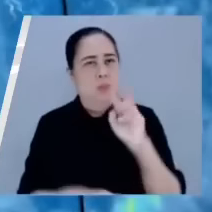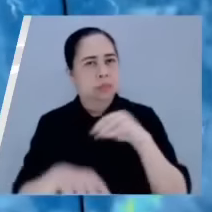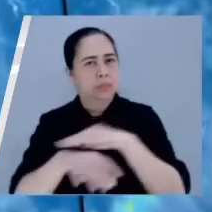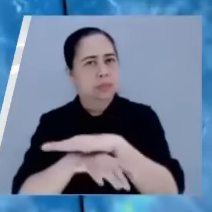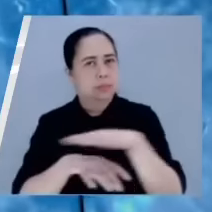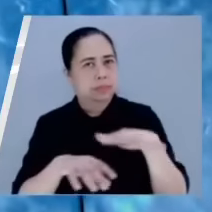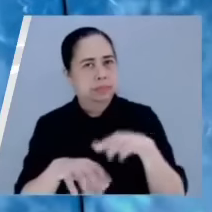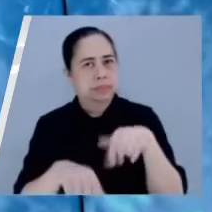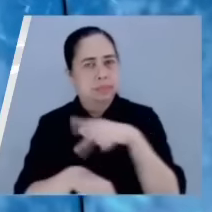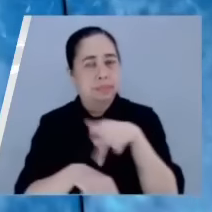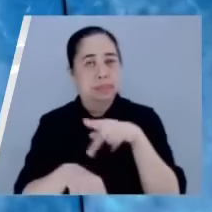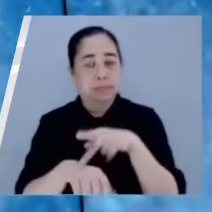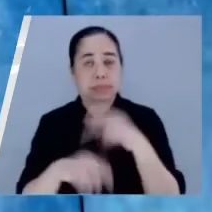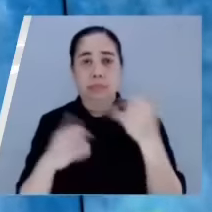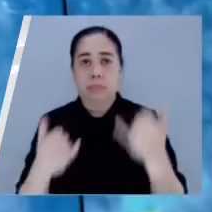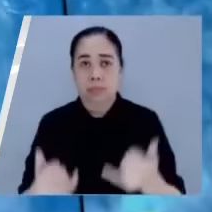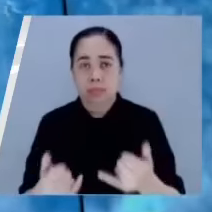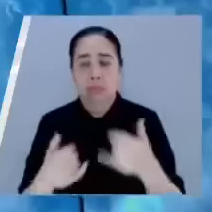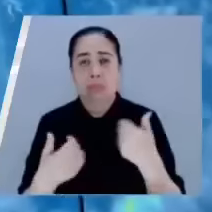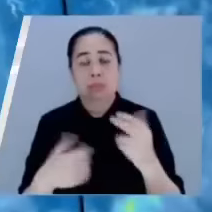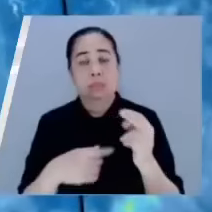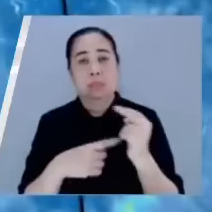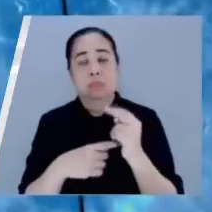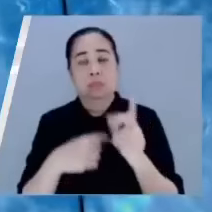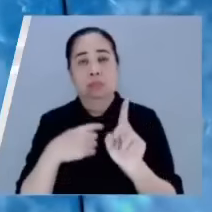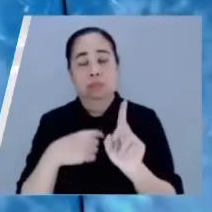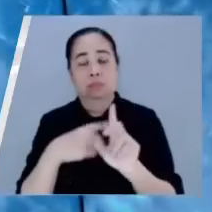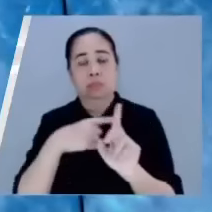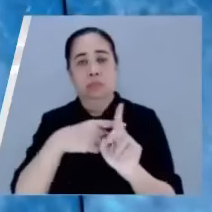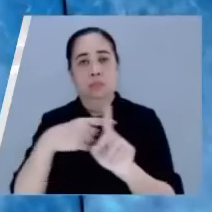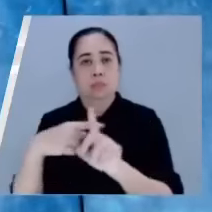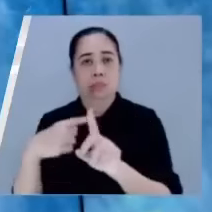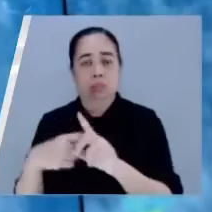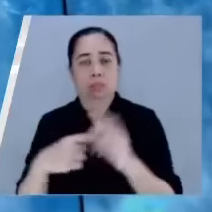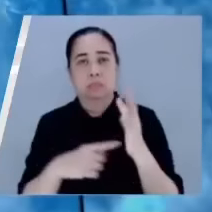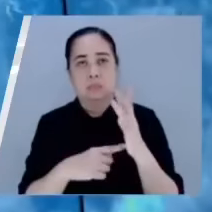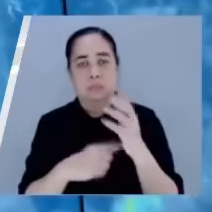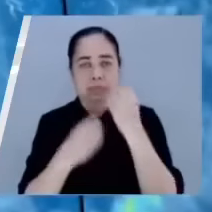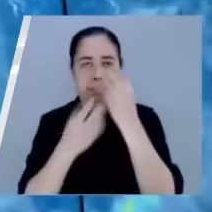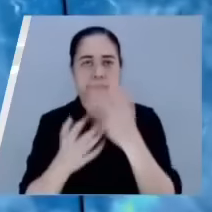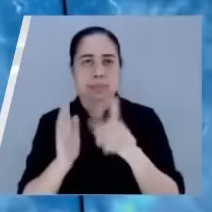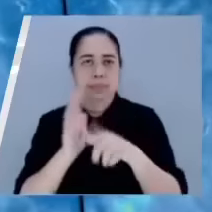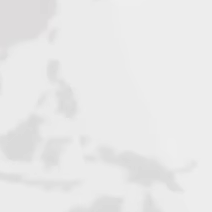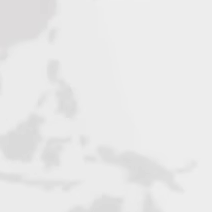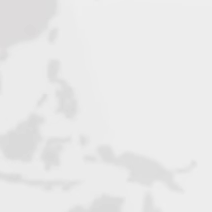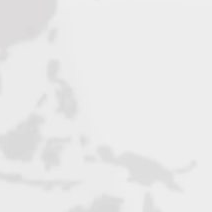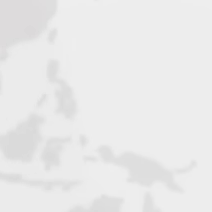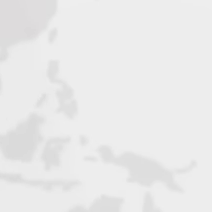bansa ngayong mag-uundas, ihahatid namin maya-maya lamang.